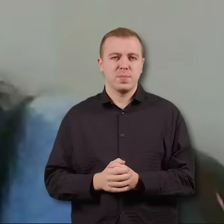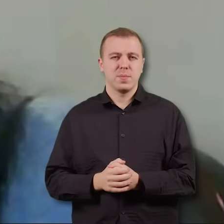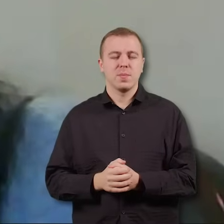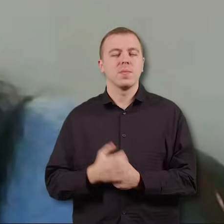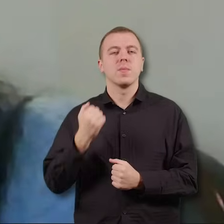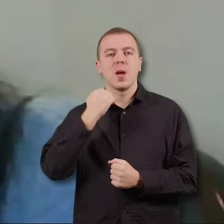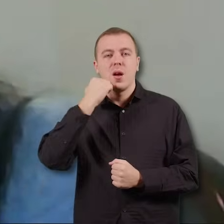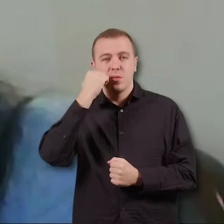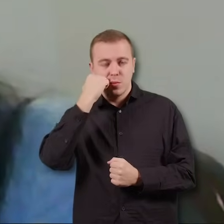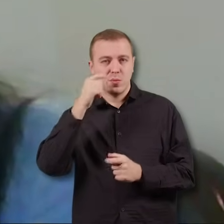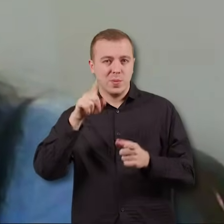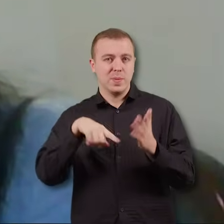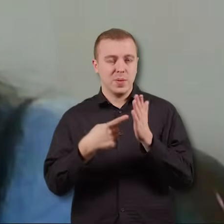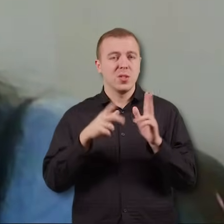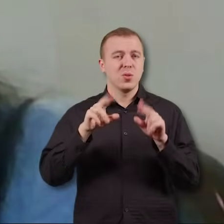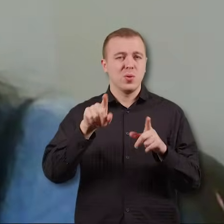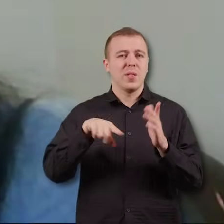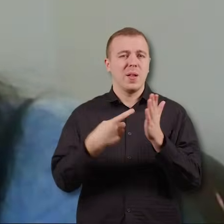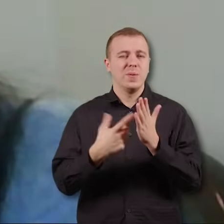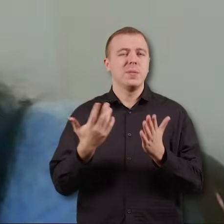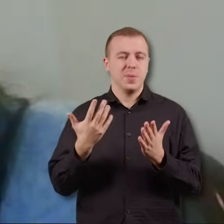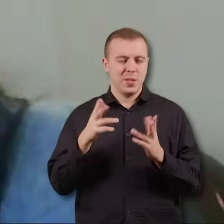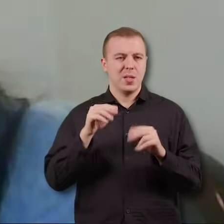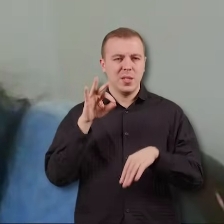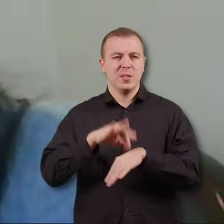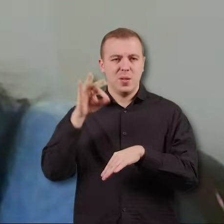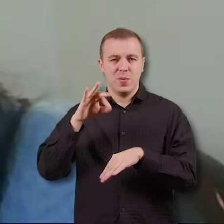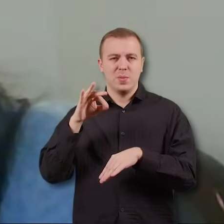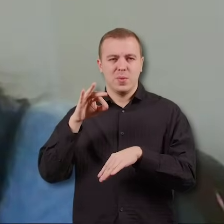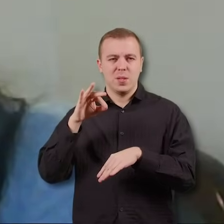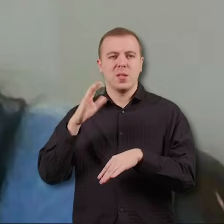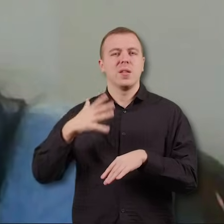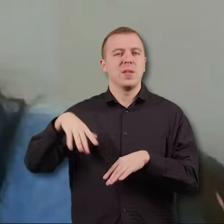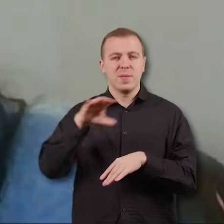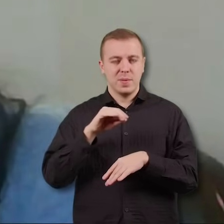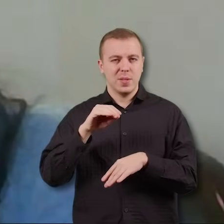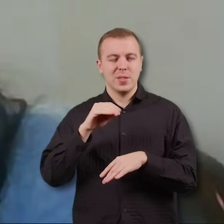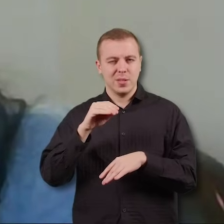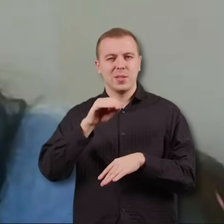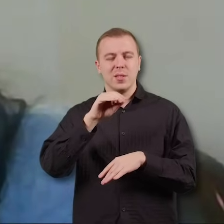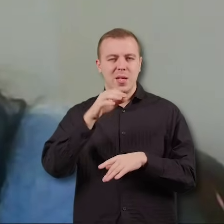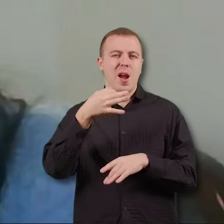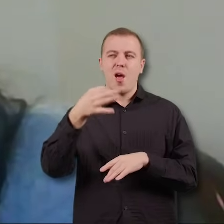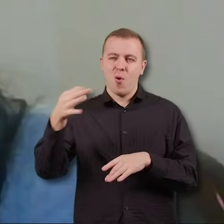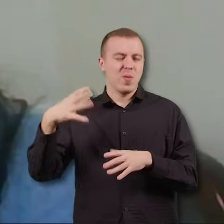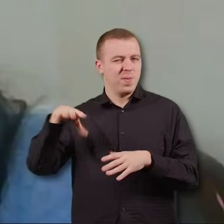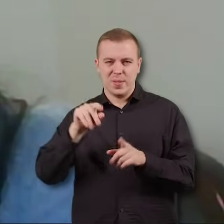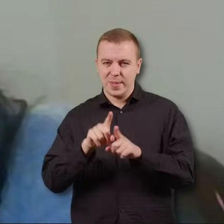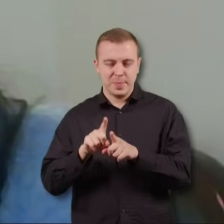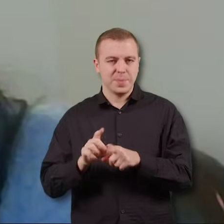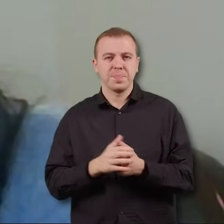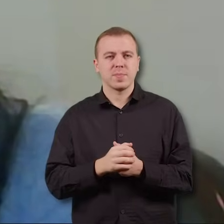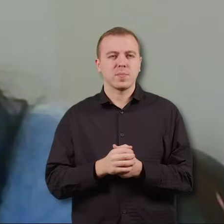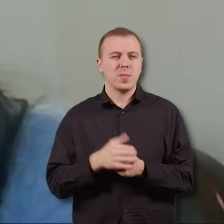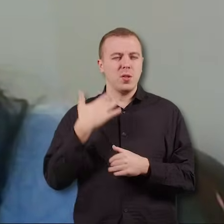Ačiū labai. Iš tikrųjų, šitas klausimas yra skausmingas visiems rajonams. Ir aš manau, kad čia